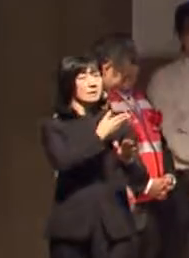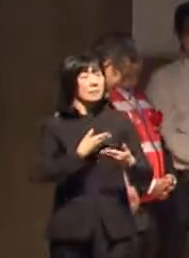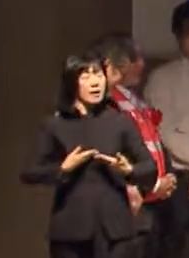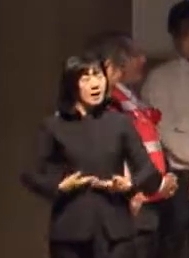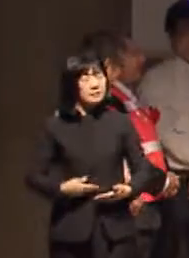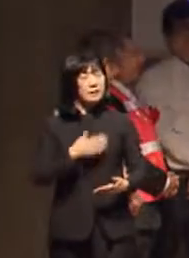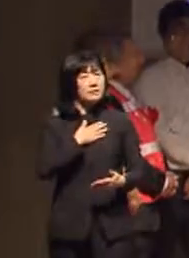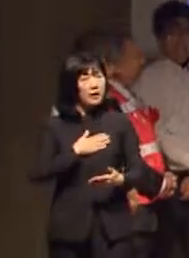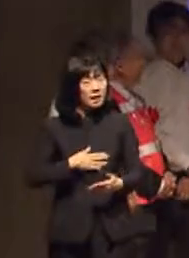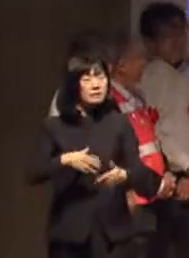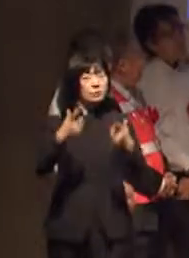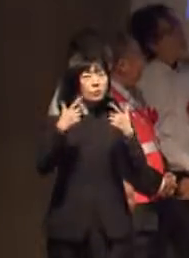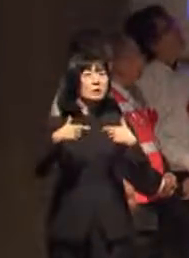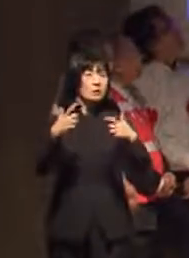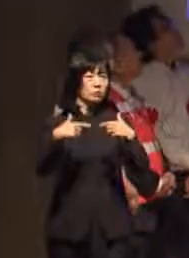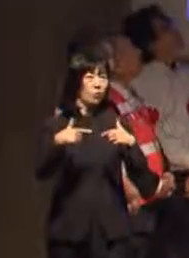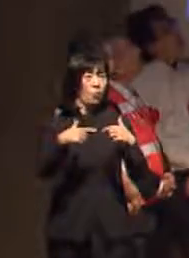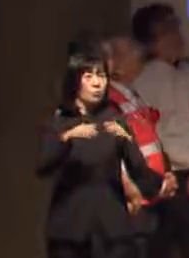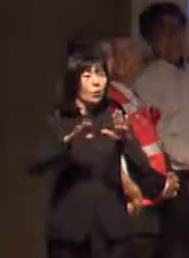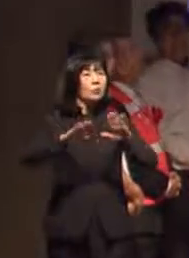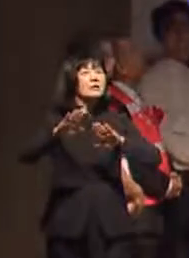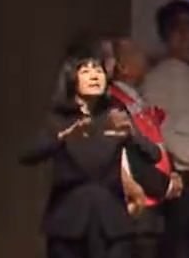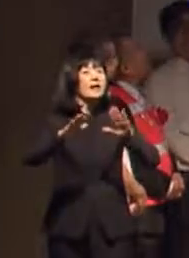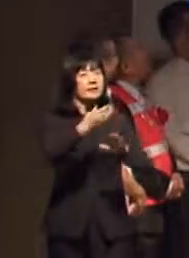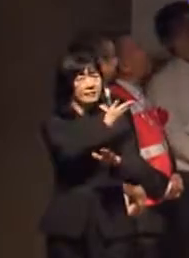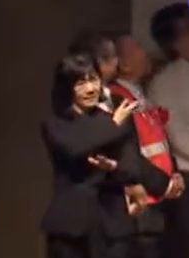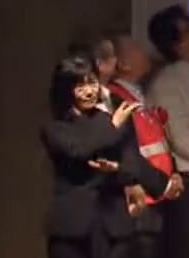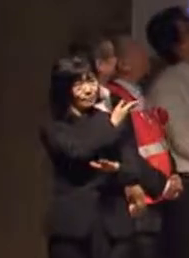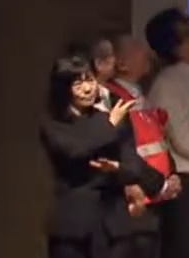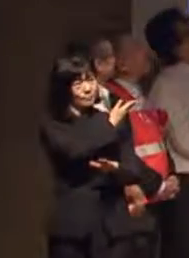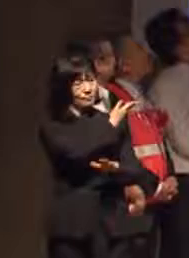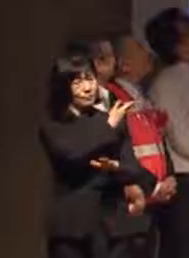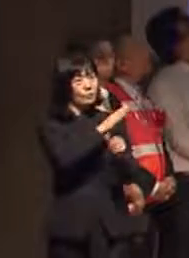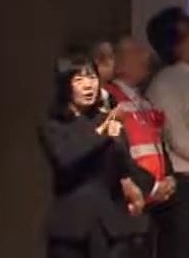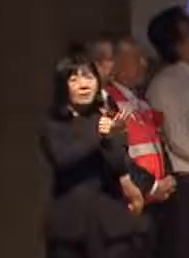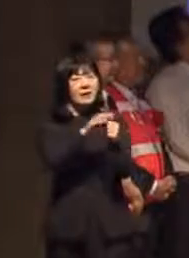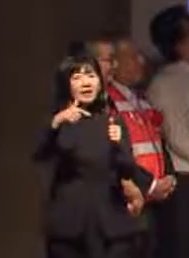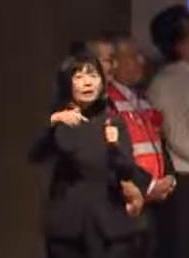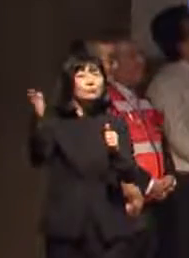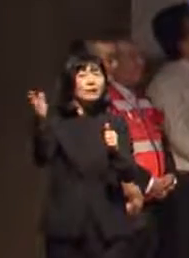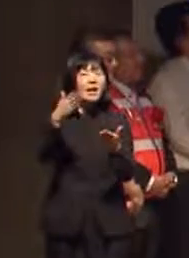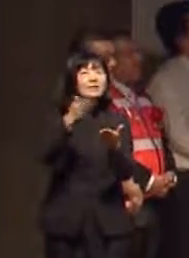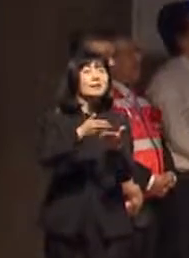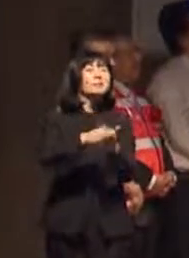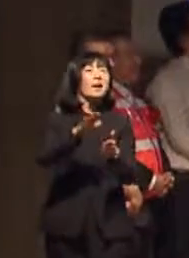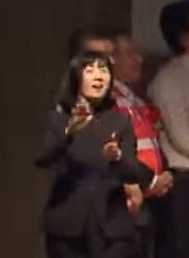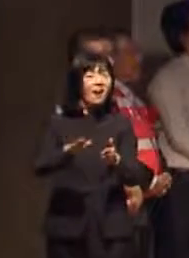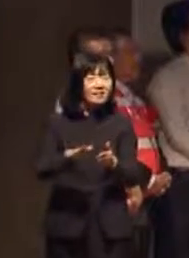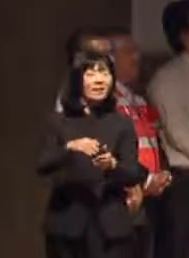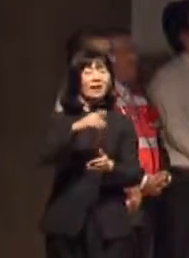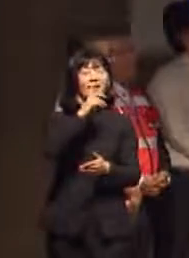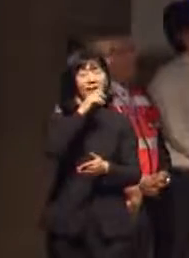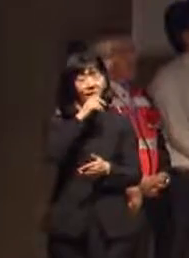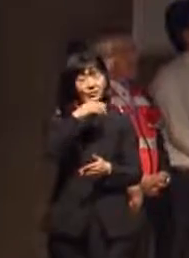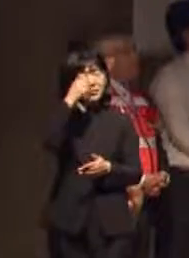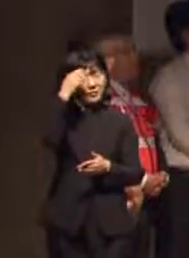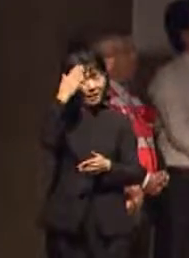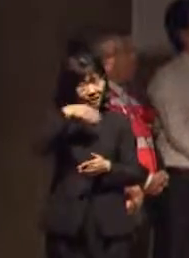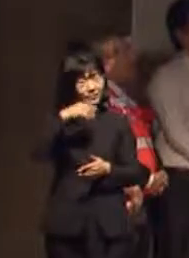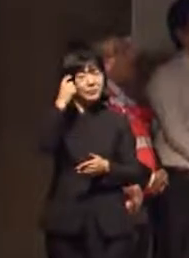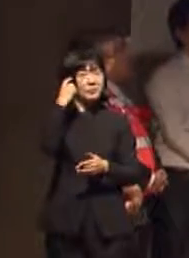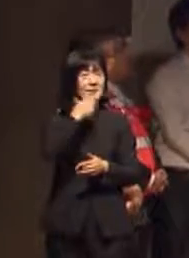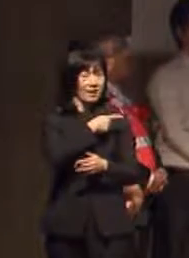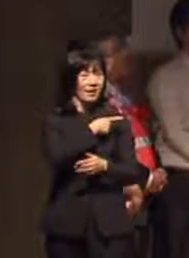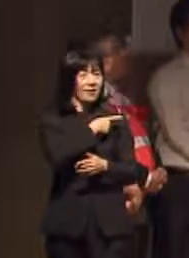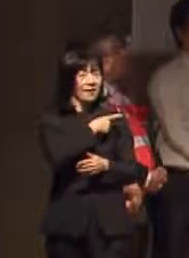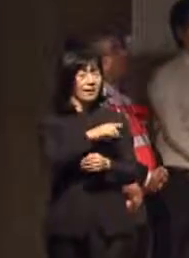心な日常を願うデザインとなっていますということを内閣府の方からご説明いただいて、なるほどと思いましたが、このようにです